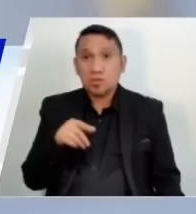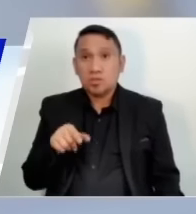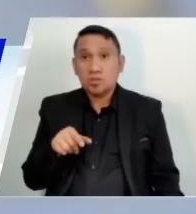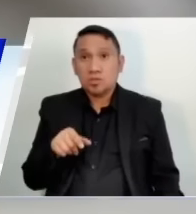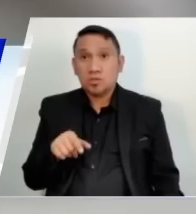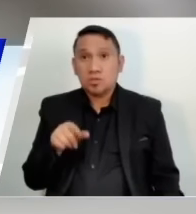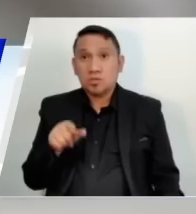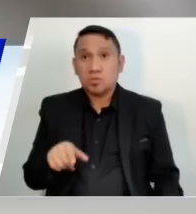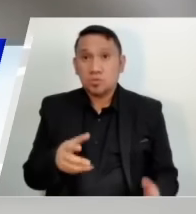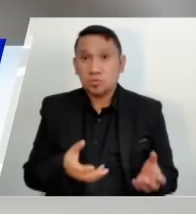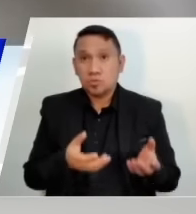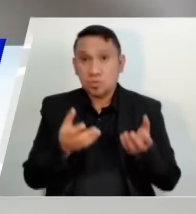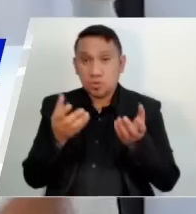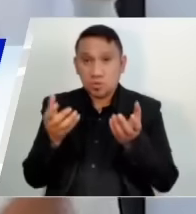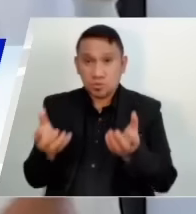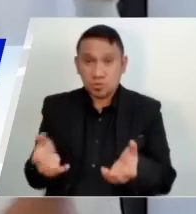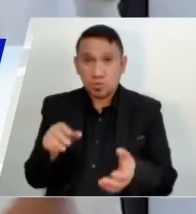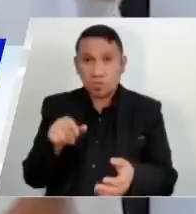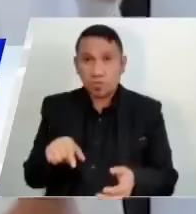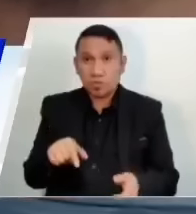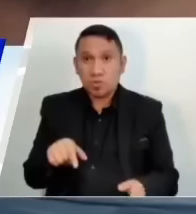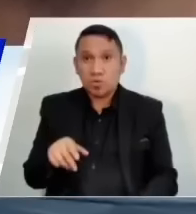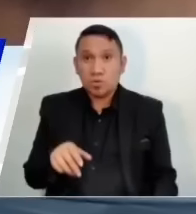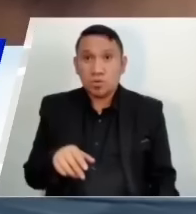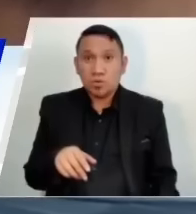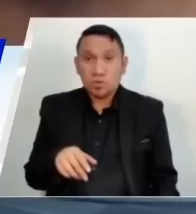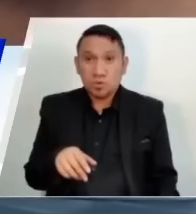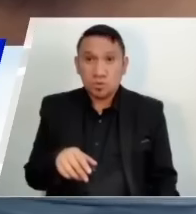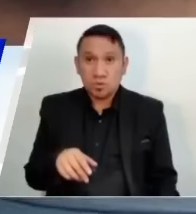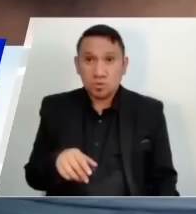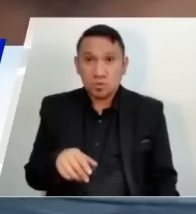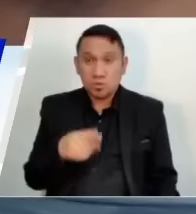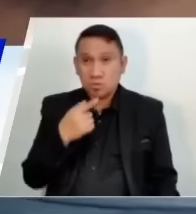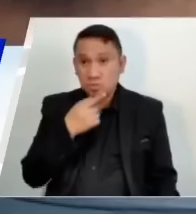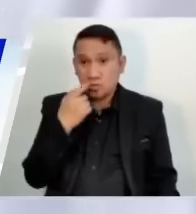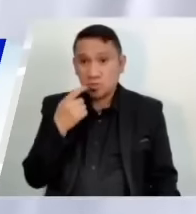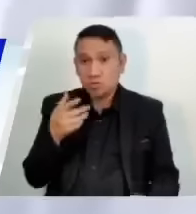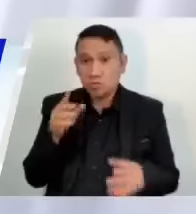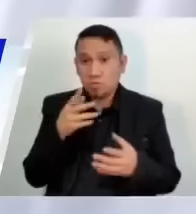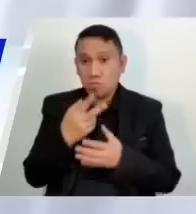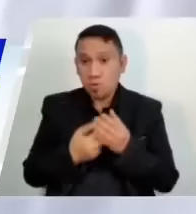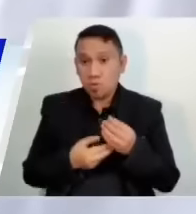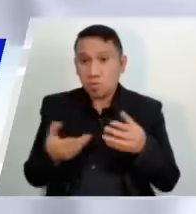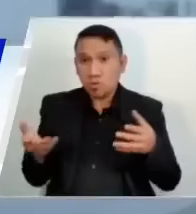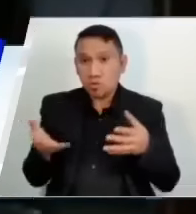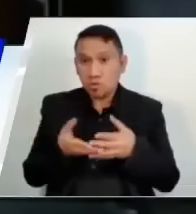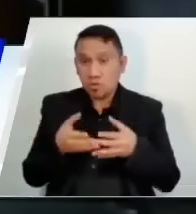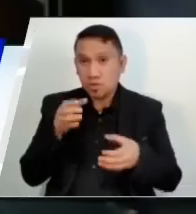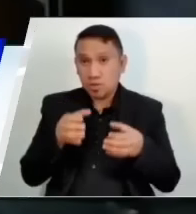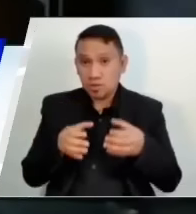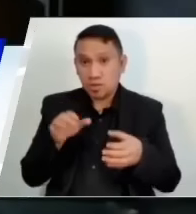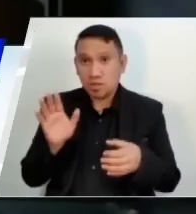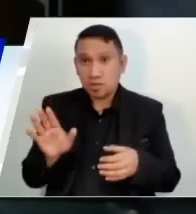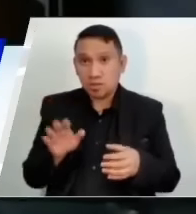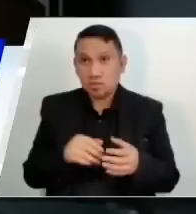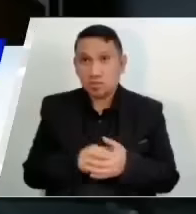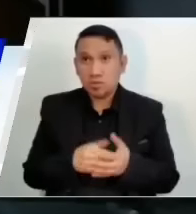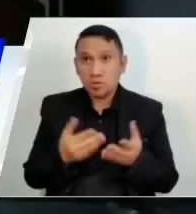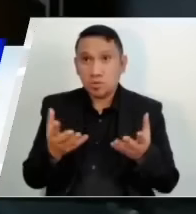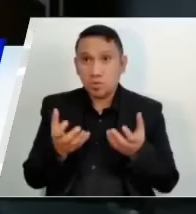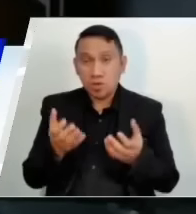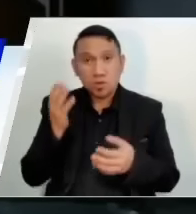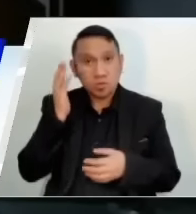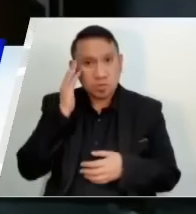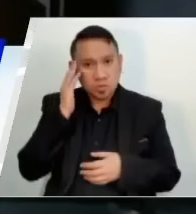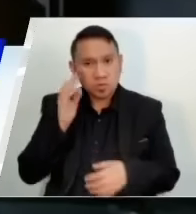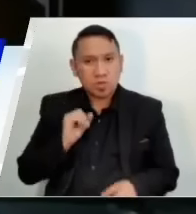sa footbridge ang isang tuta. Bagamat pareho ng sinampahan ng kasong administratibo ang mga sangkot, gustong malaman ng mga senador kung